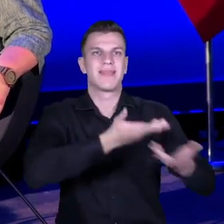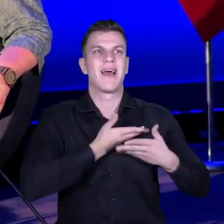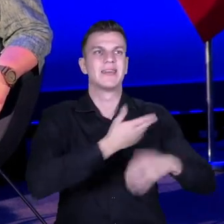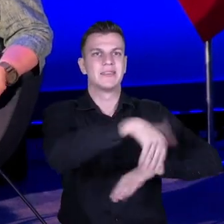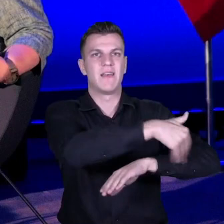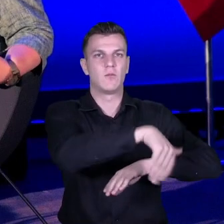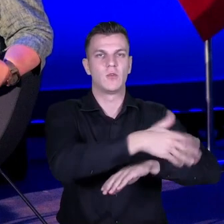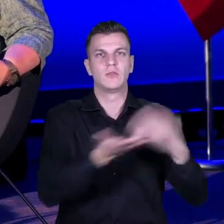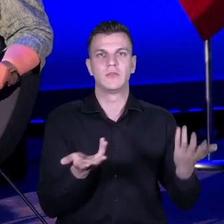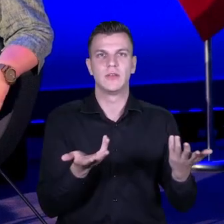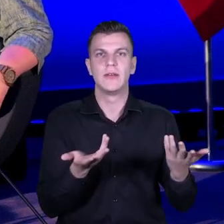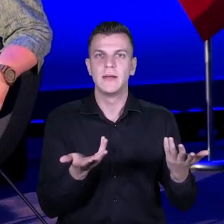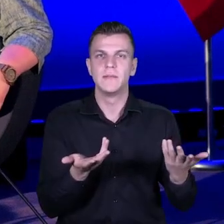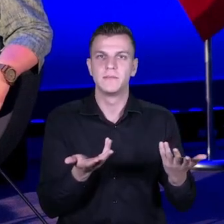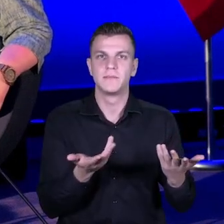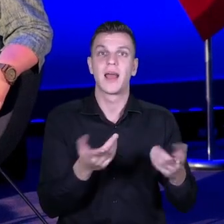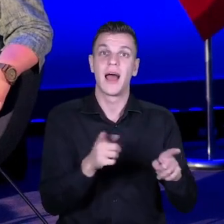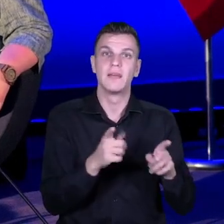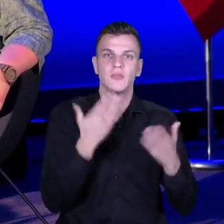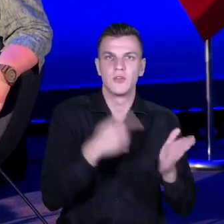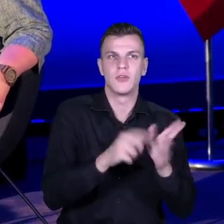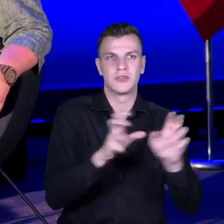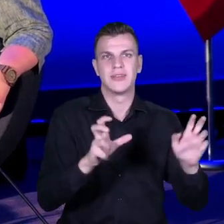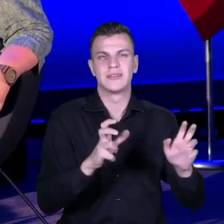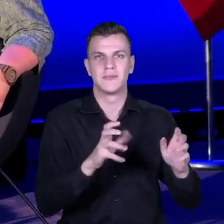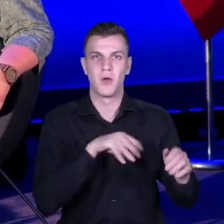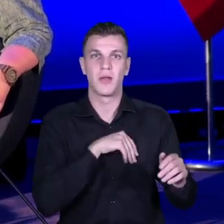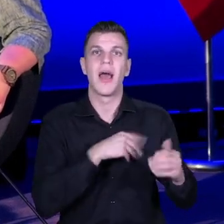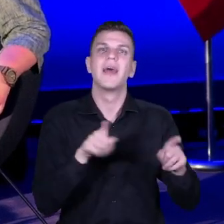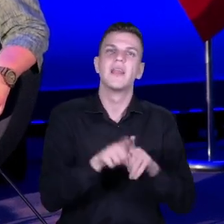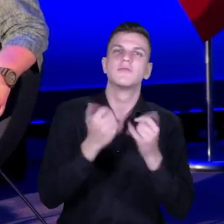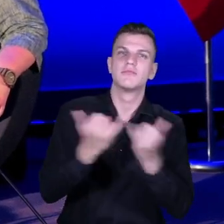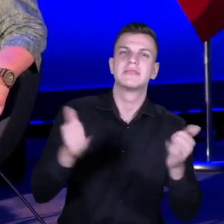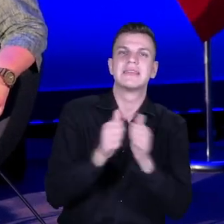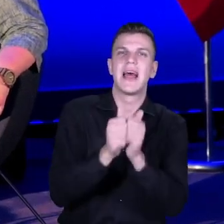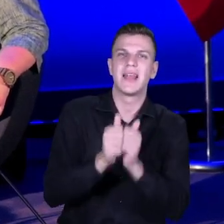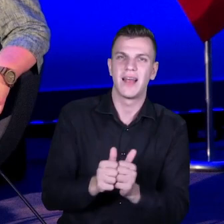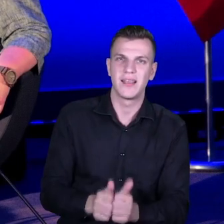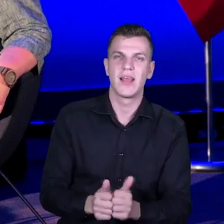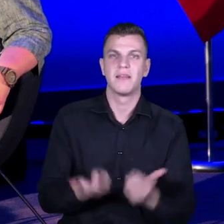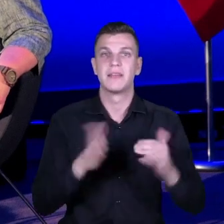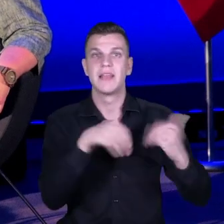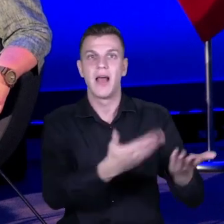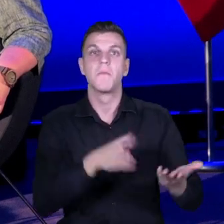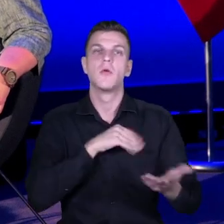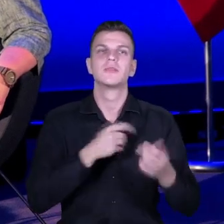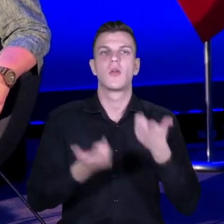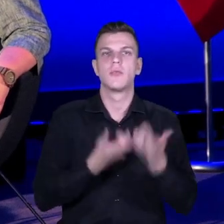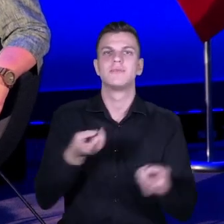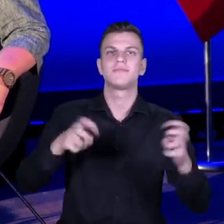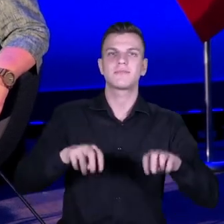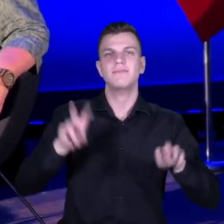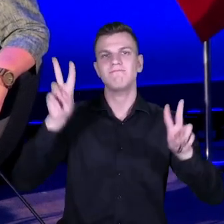rozwiązania systemowe, również z wprowadzaniem na przykład zadań interdyscyplinarnych, bo można tworzyć dni projektowe, tak jak